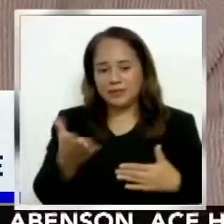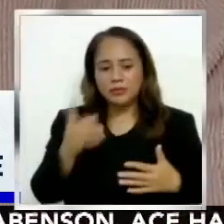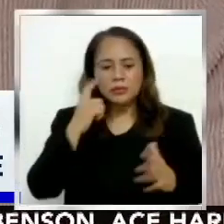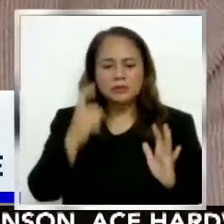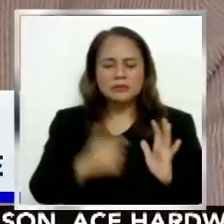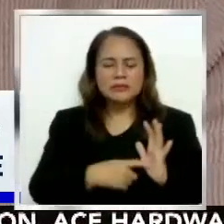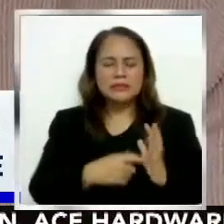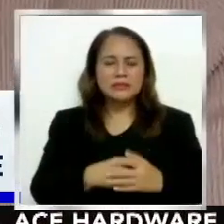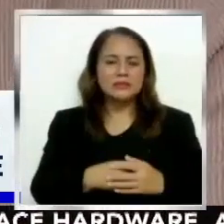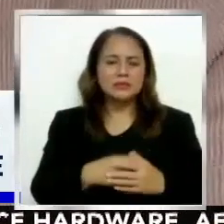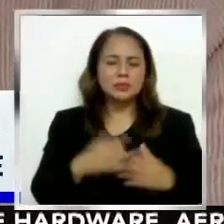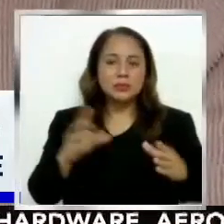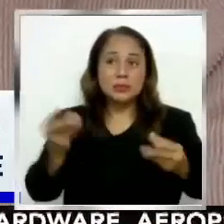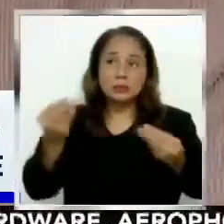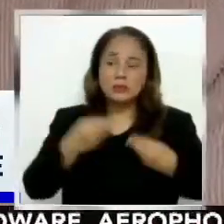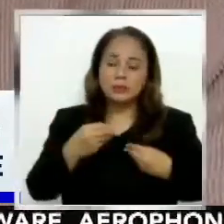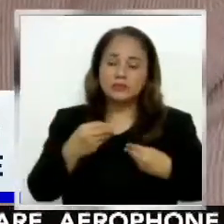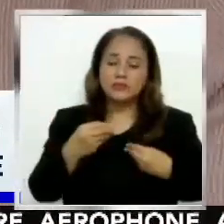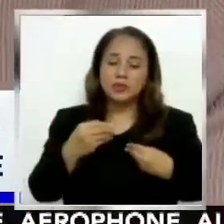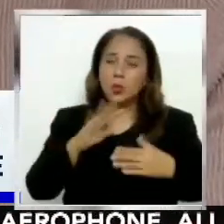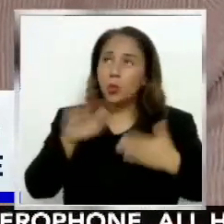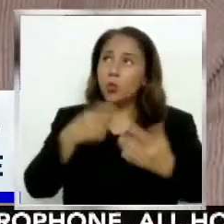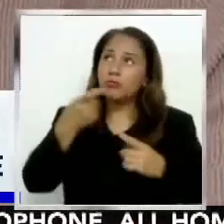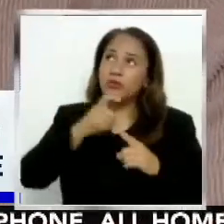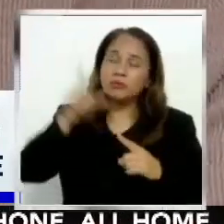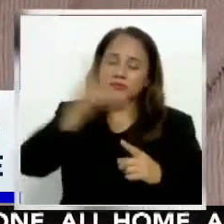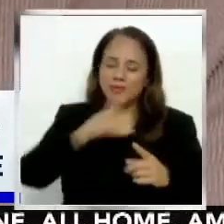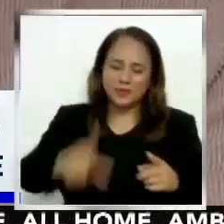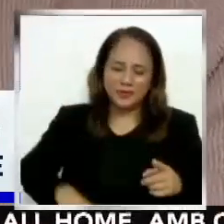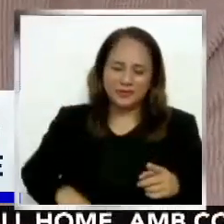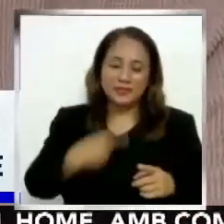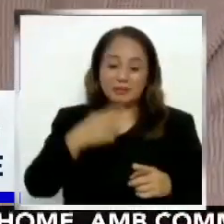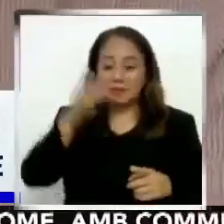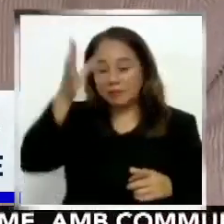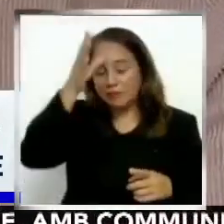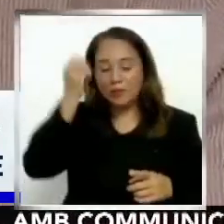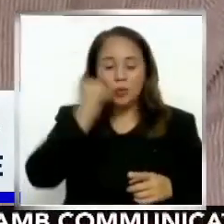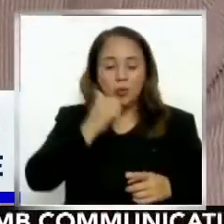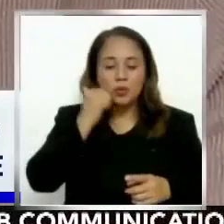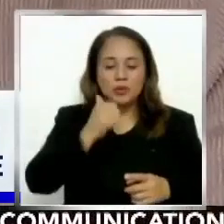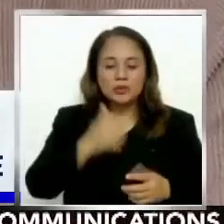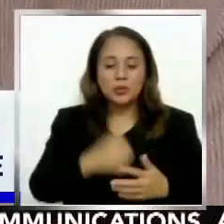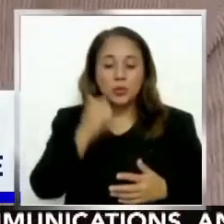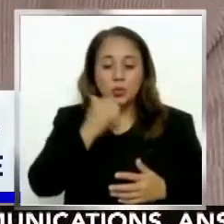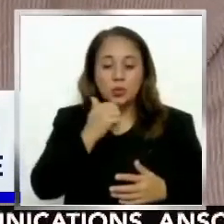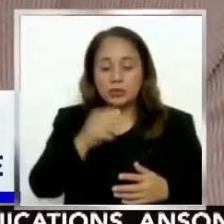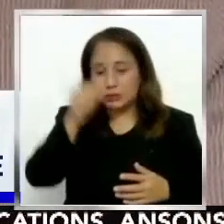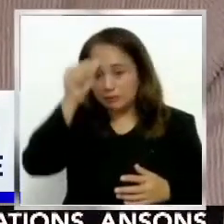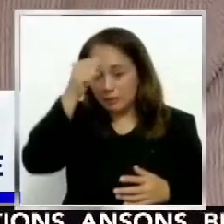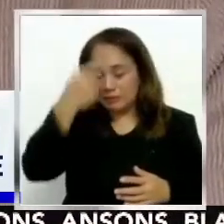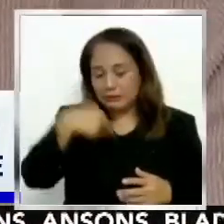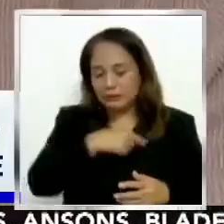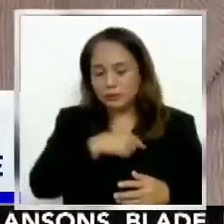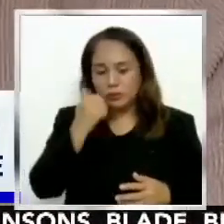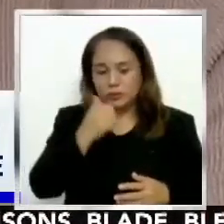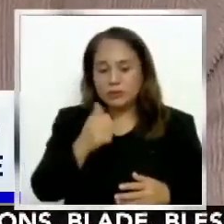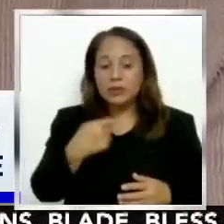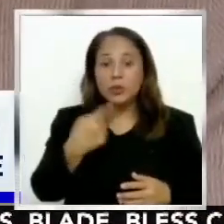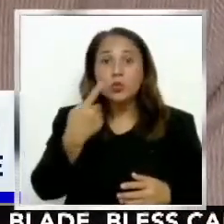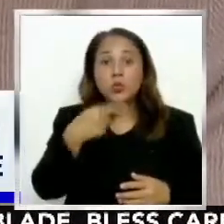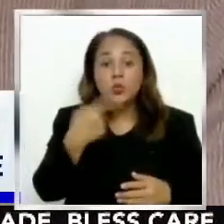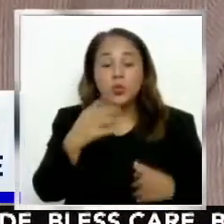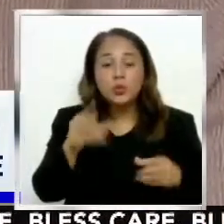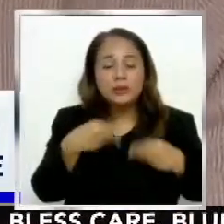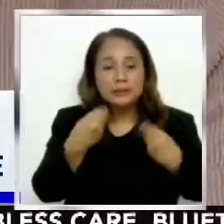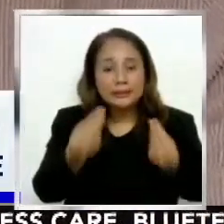to us. Parang everything comes from the Lord. Sabi nga ng daddy ko parate. Parate yung pinapaalala sa amin. Lahat yan bigay. So kahit anong